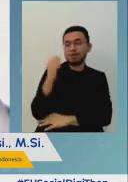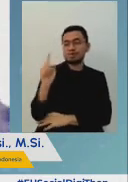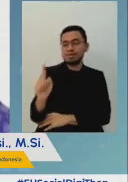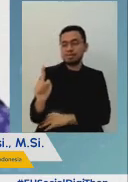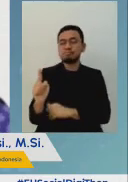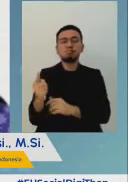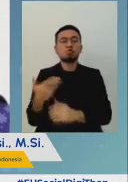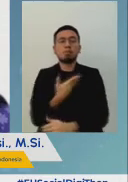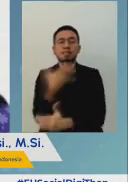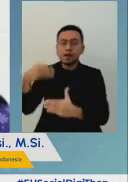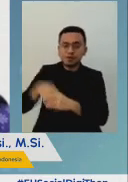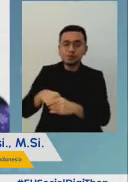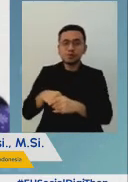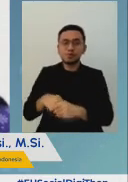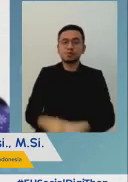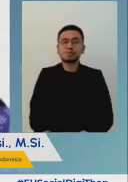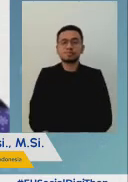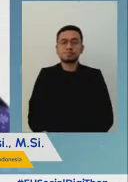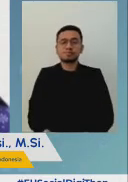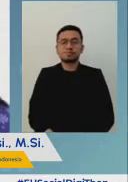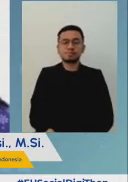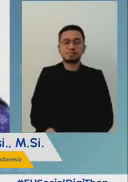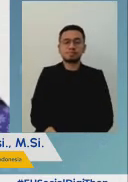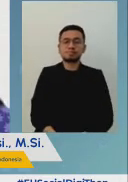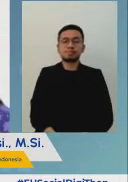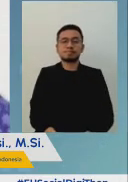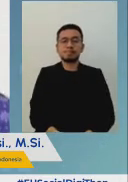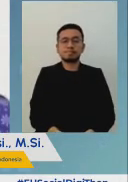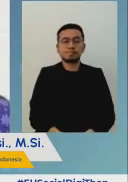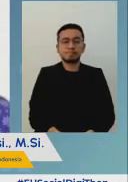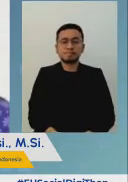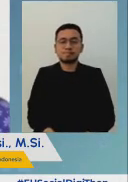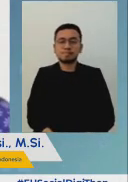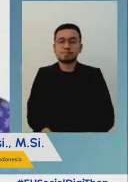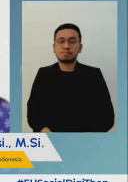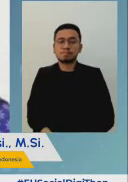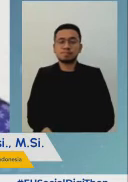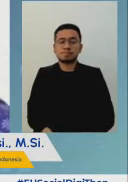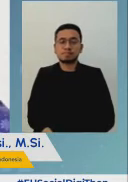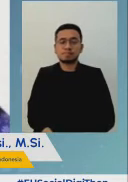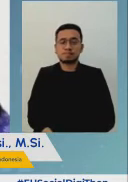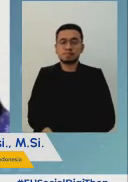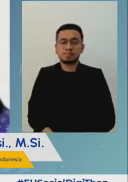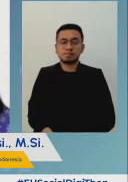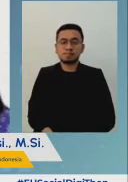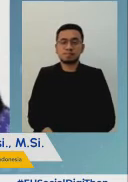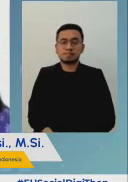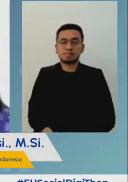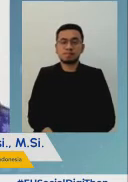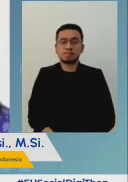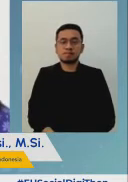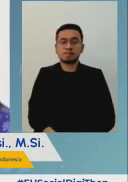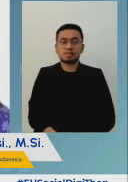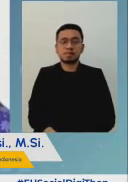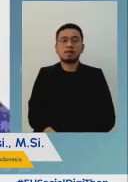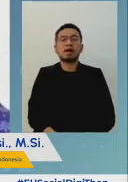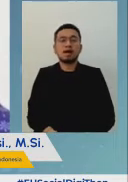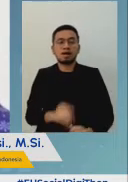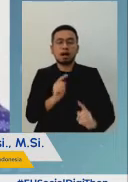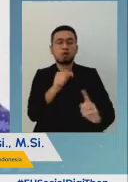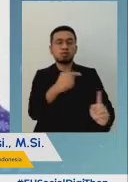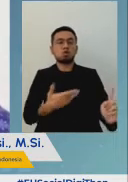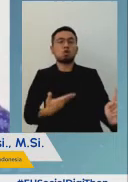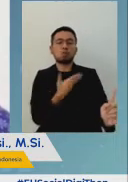menghukum si korban ya, dalam hal ini memang dia yang melakukan tapi dia juga adalah korban, itu kemudian menjadi tidak adil